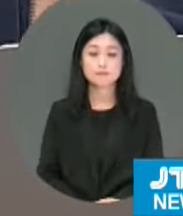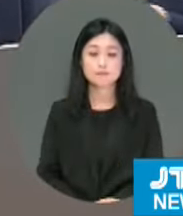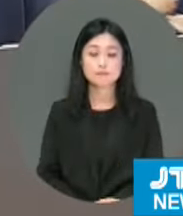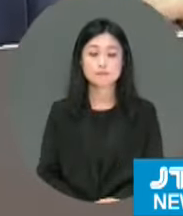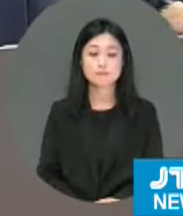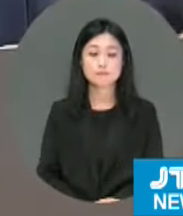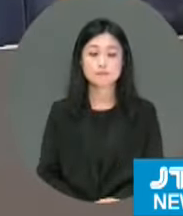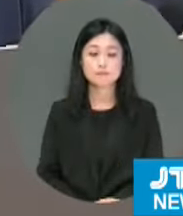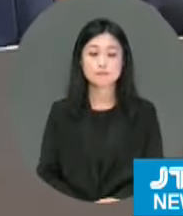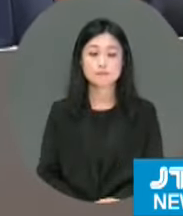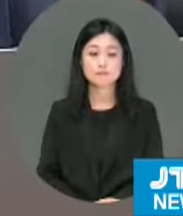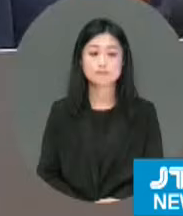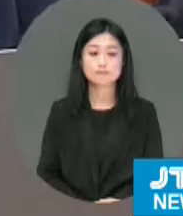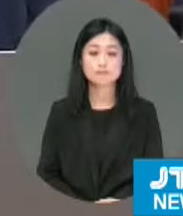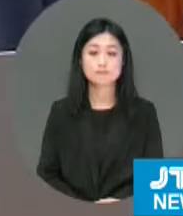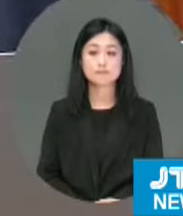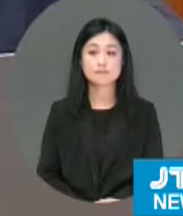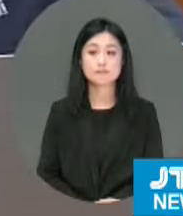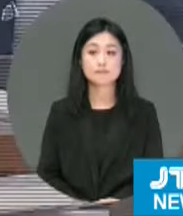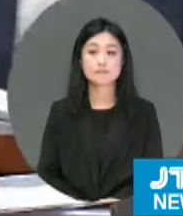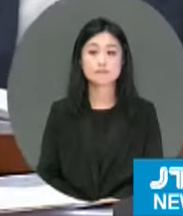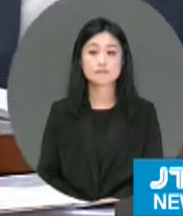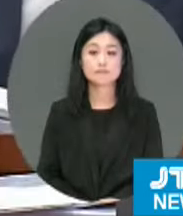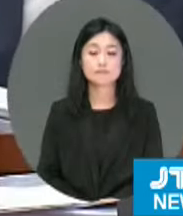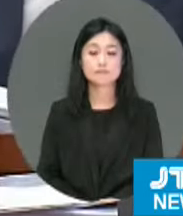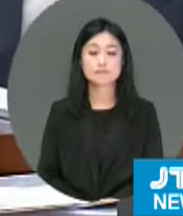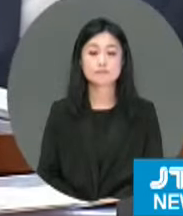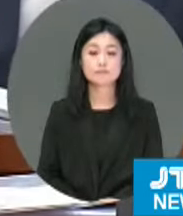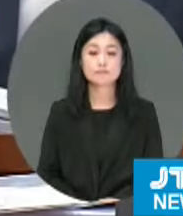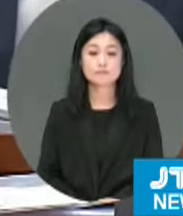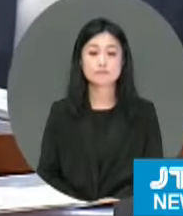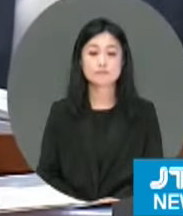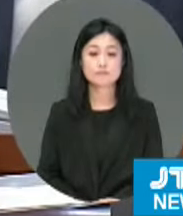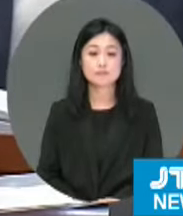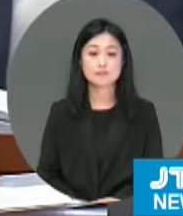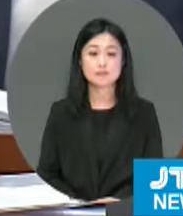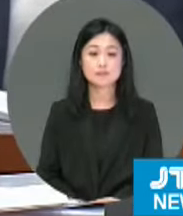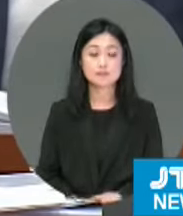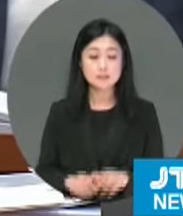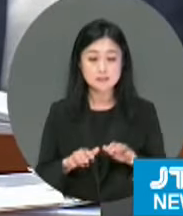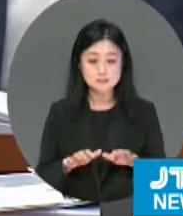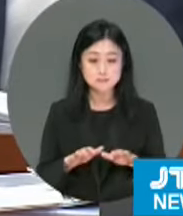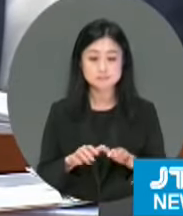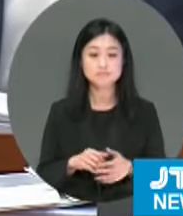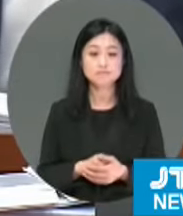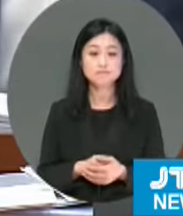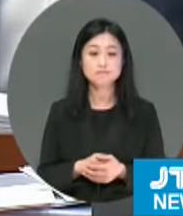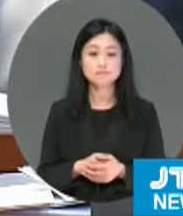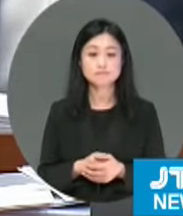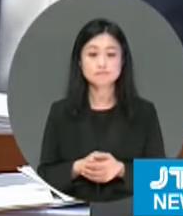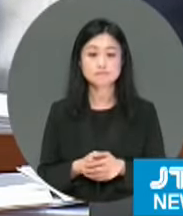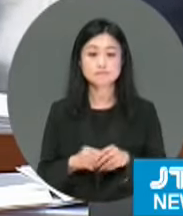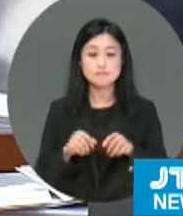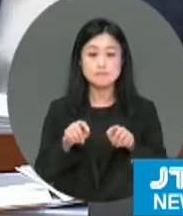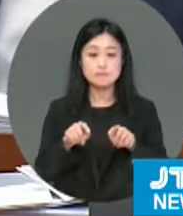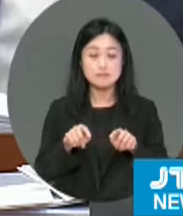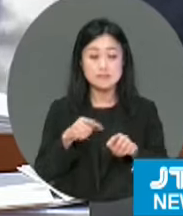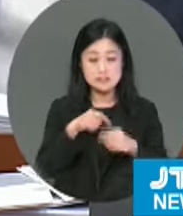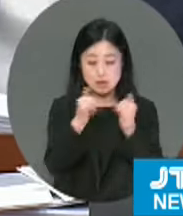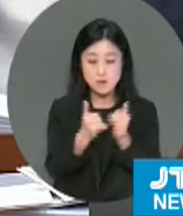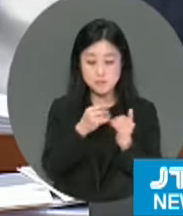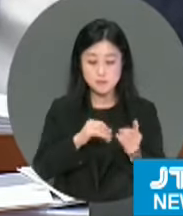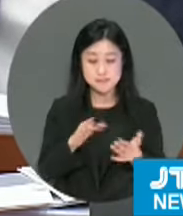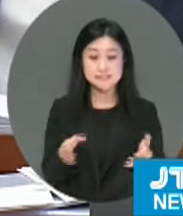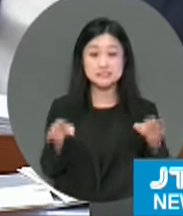예, 하나 말씀드리는 점은 아까 말씀하신 대로 상근, 그 기관장의 상근 그 조항 때문에 그 이 여기가